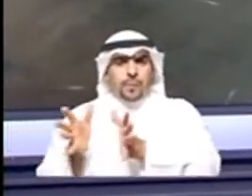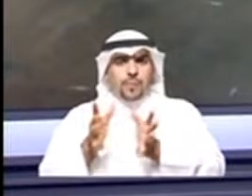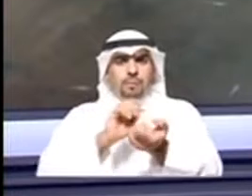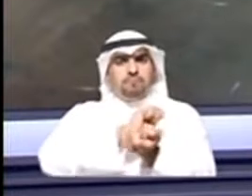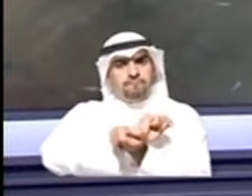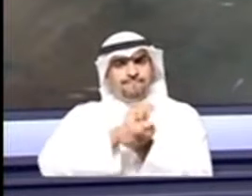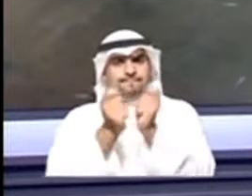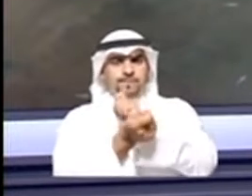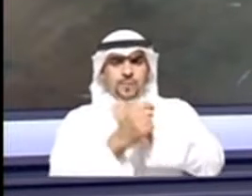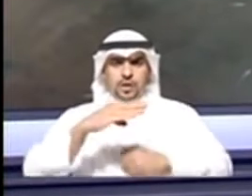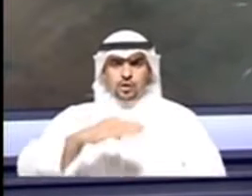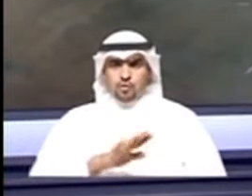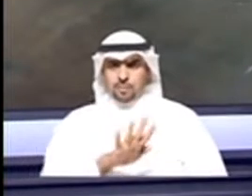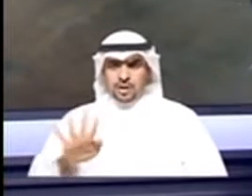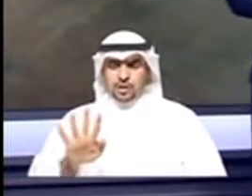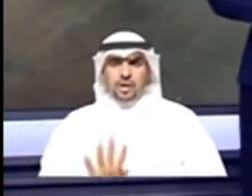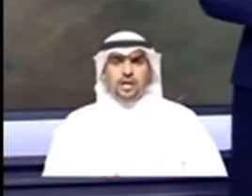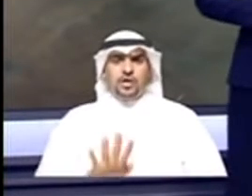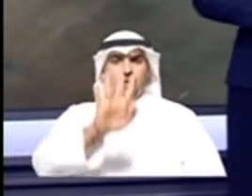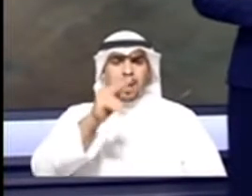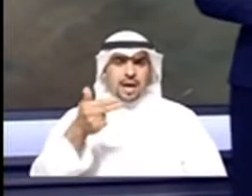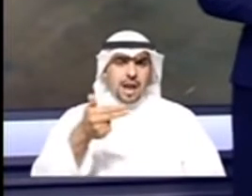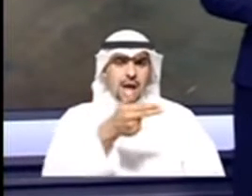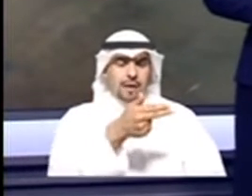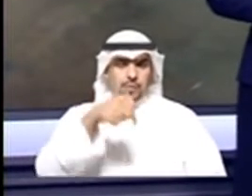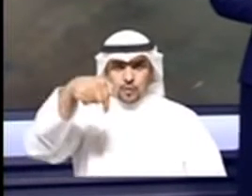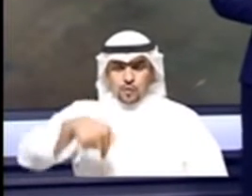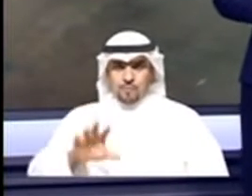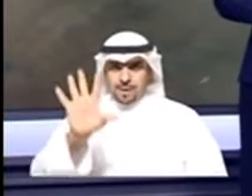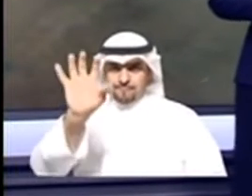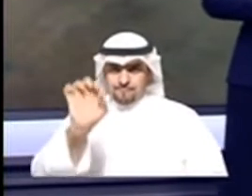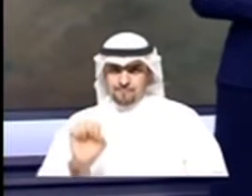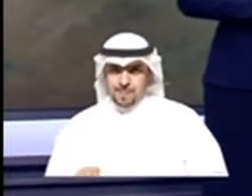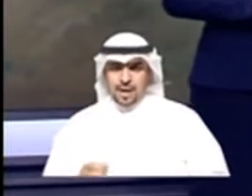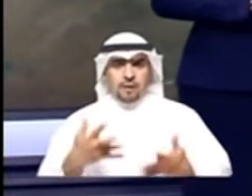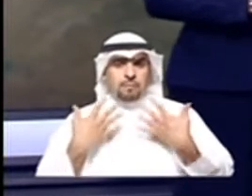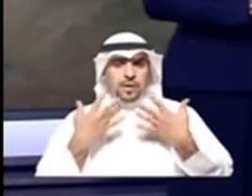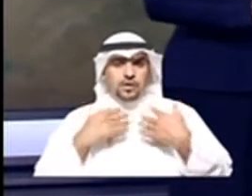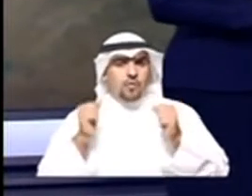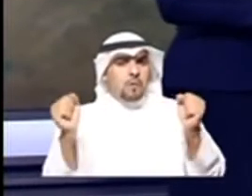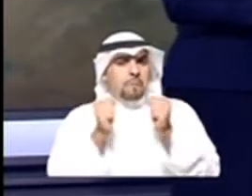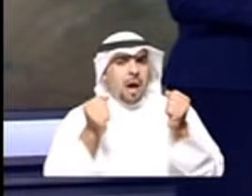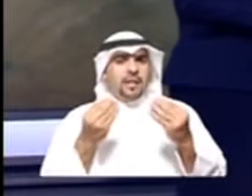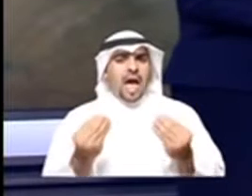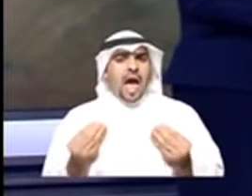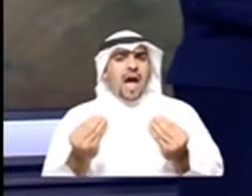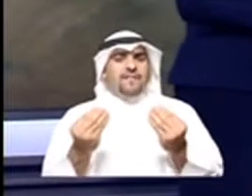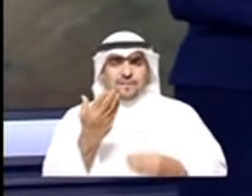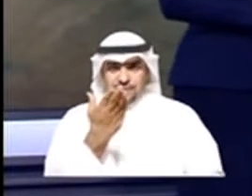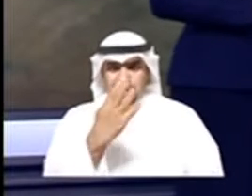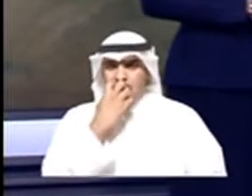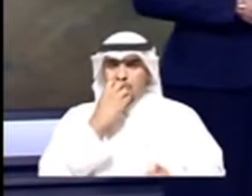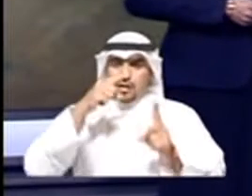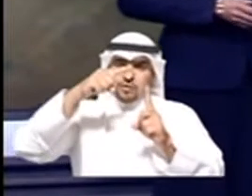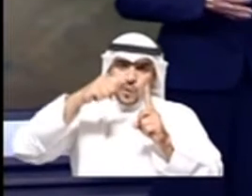جنوبية شرقية إلى شمال مالية غربية. الأجواء في منتصف هذه الليلة أجواء معتدلة تميل إلى البرودة، متوقع تصل درجات الحرارة